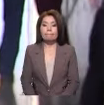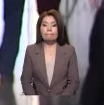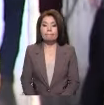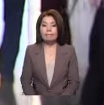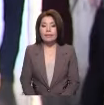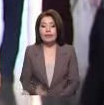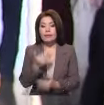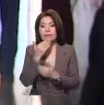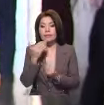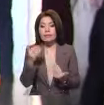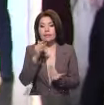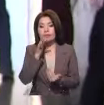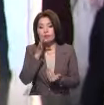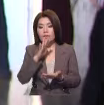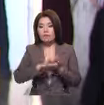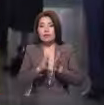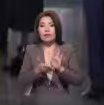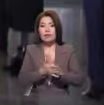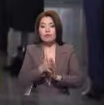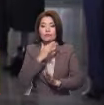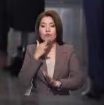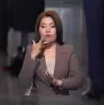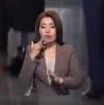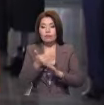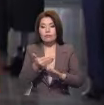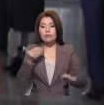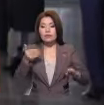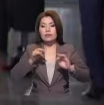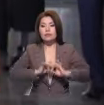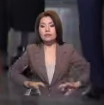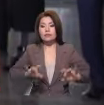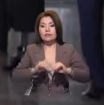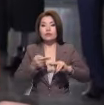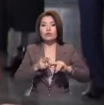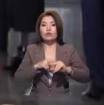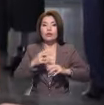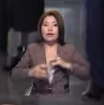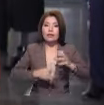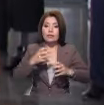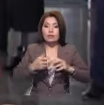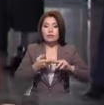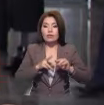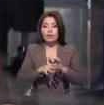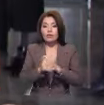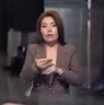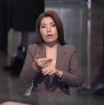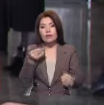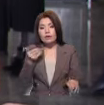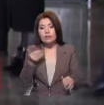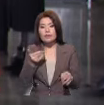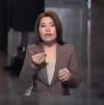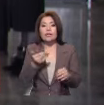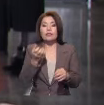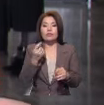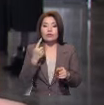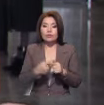Соңғы болып жатқан геосаяси ахуалдар бар, соның алдын алу үшін және де халықтар достастығының алдын алу үшін сонымен